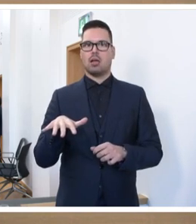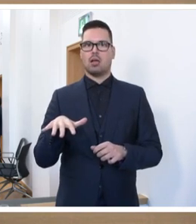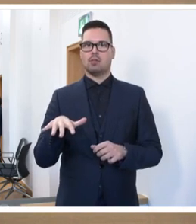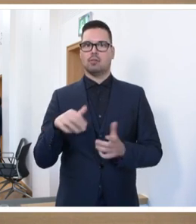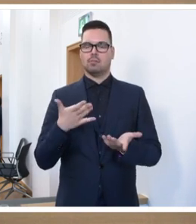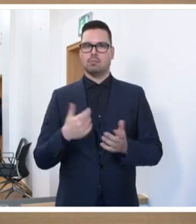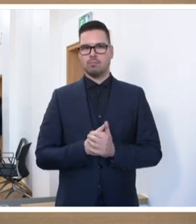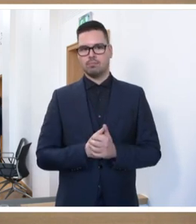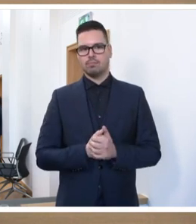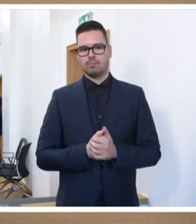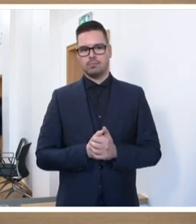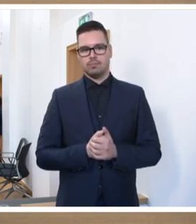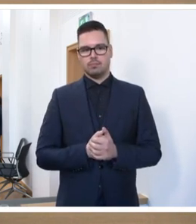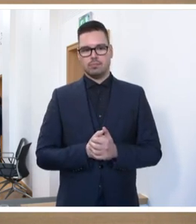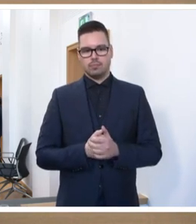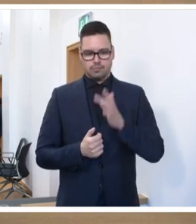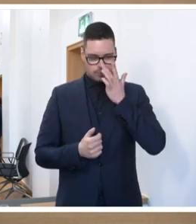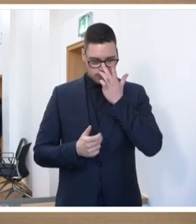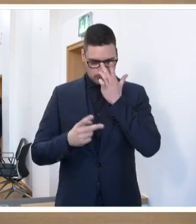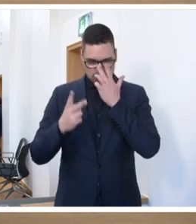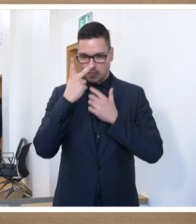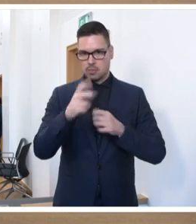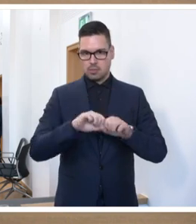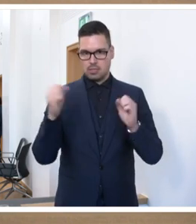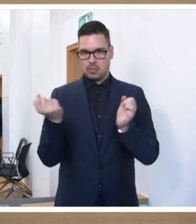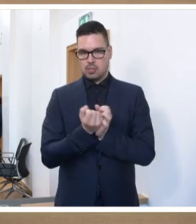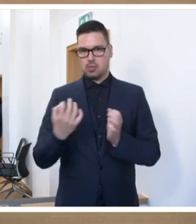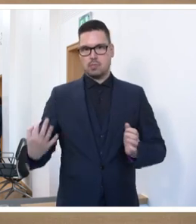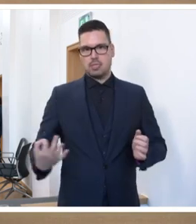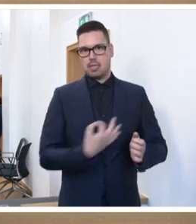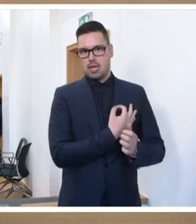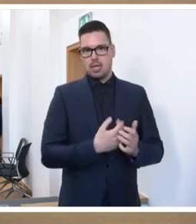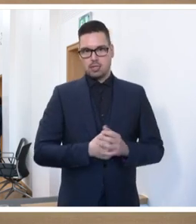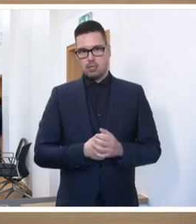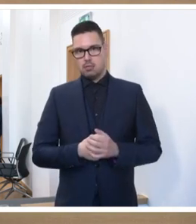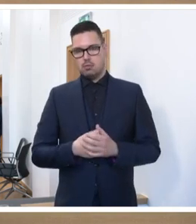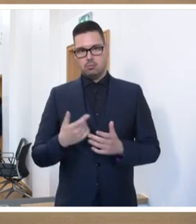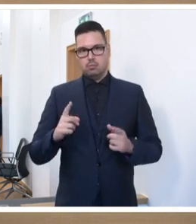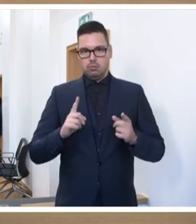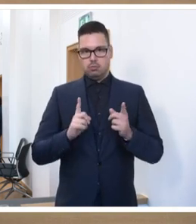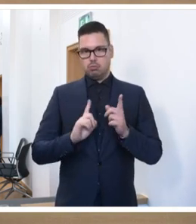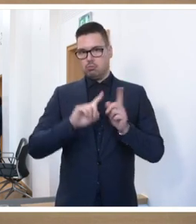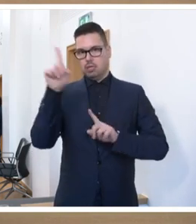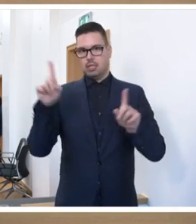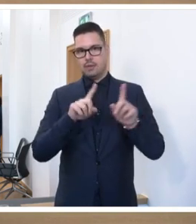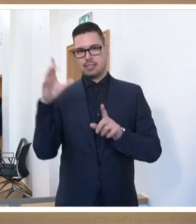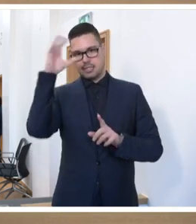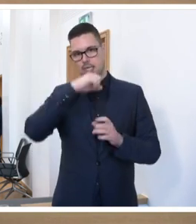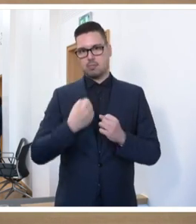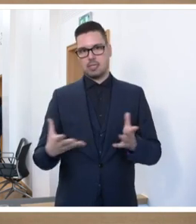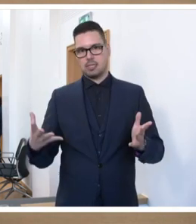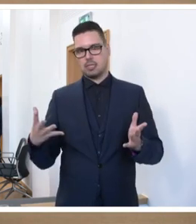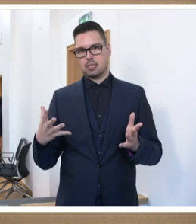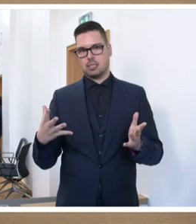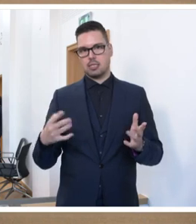haben. Nun ein Blick auf die Situation im Saarland. Was hat sich im Saarland in der Silvesternacht ereignet? Wir haben vor wenigen